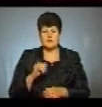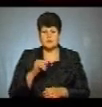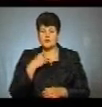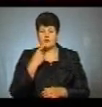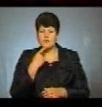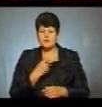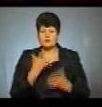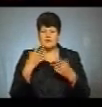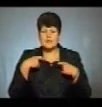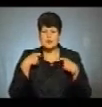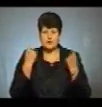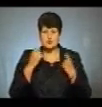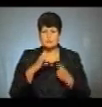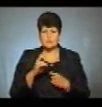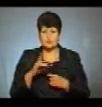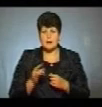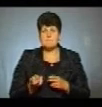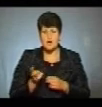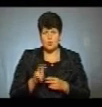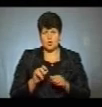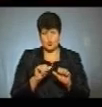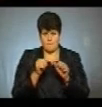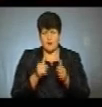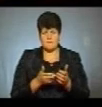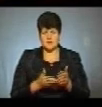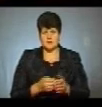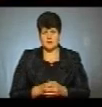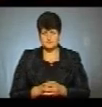народження Соломії Крушельницької приходить до її пам'ятника.